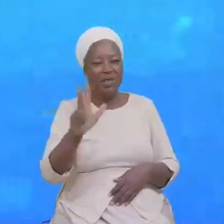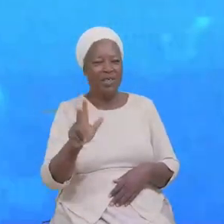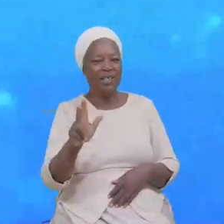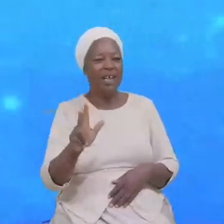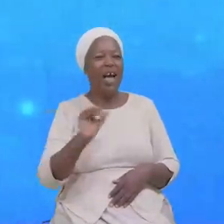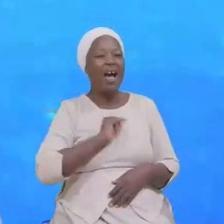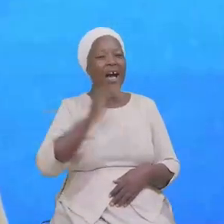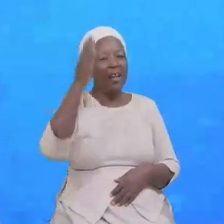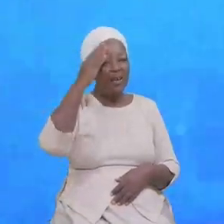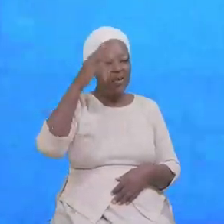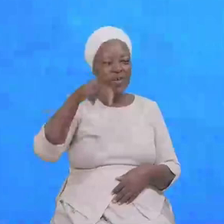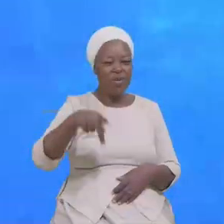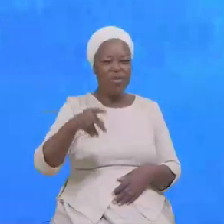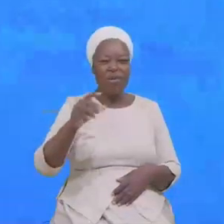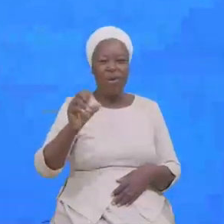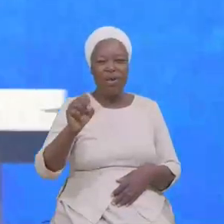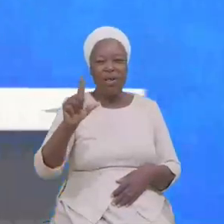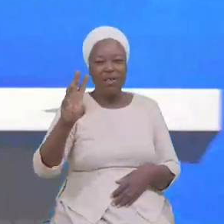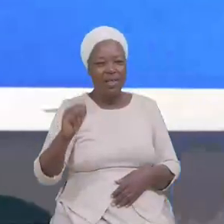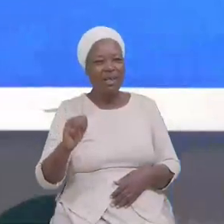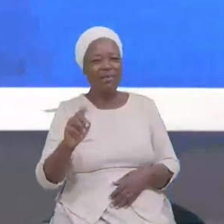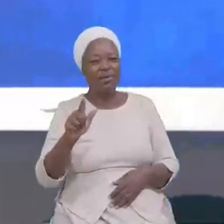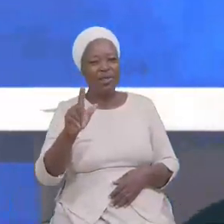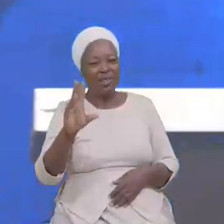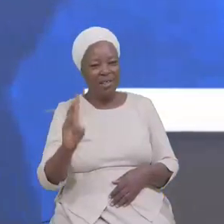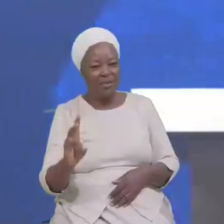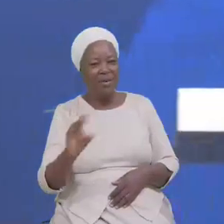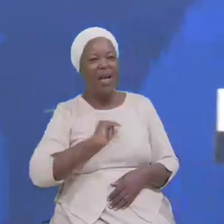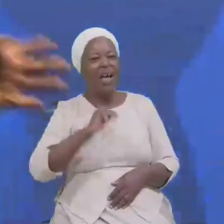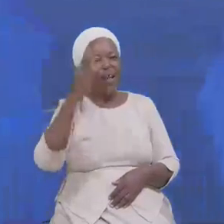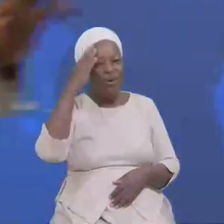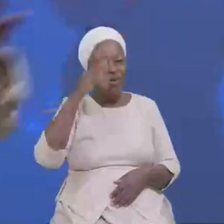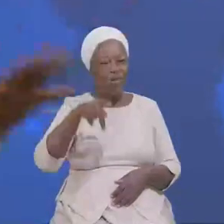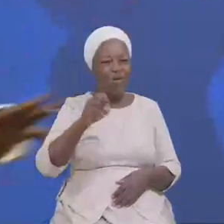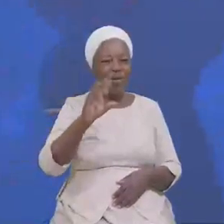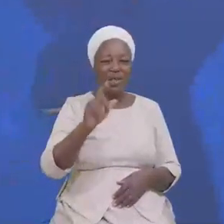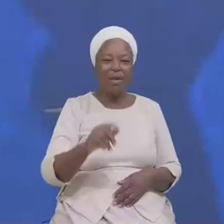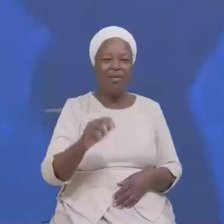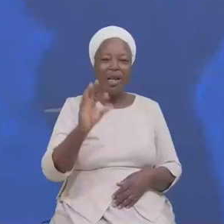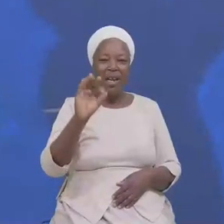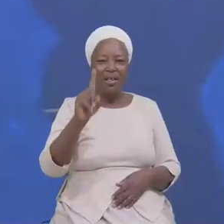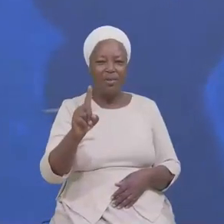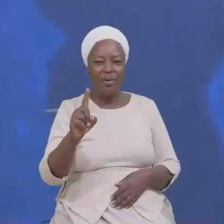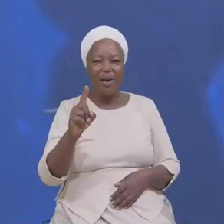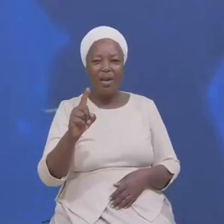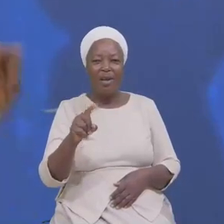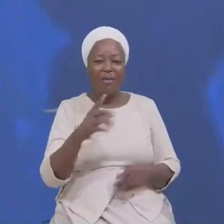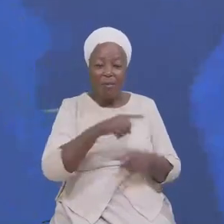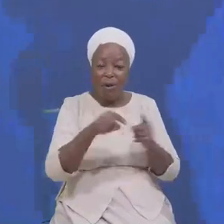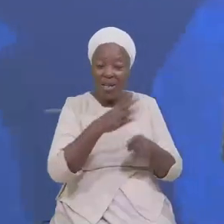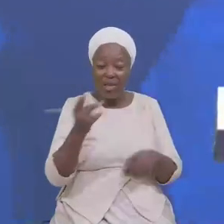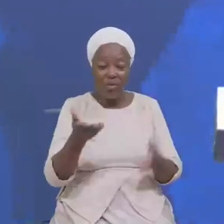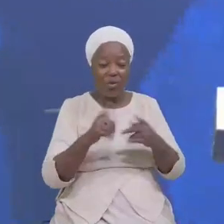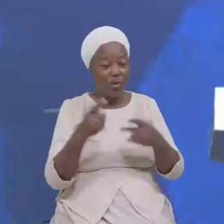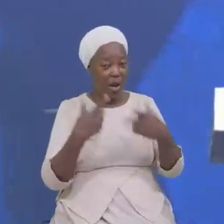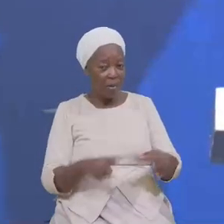27. Je connais Psaume 91. Et quand quelque chose veut se passer, si